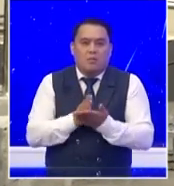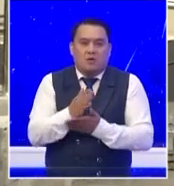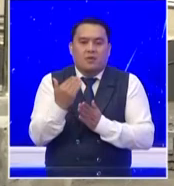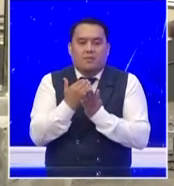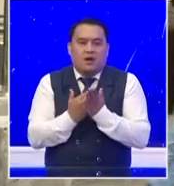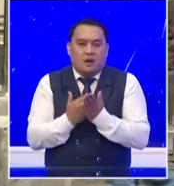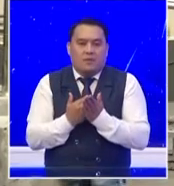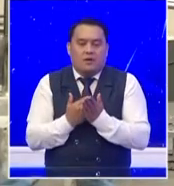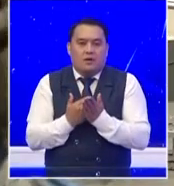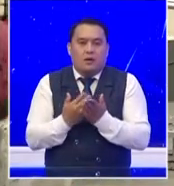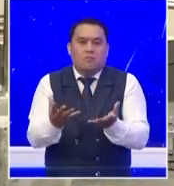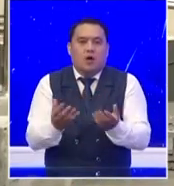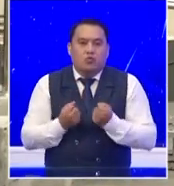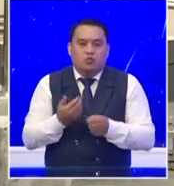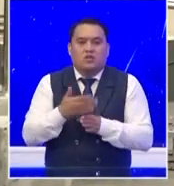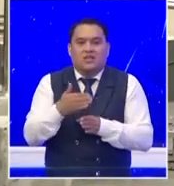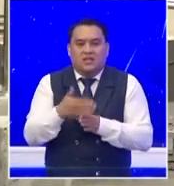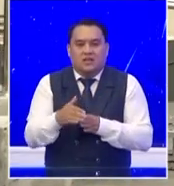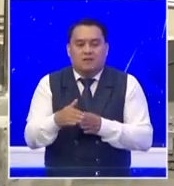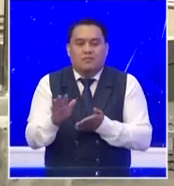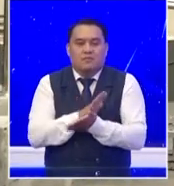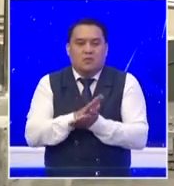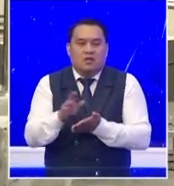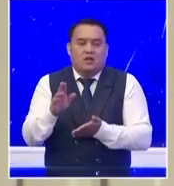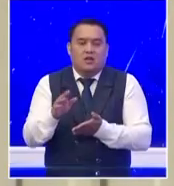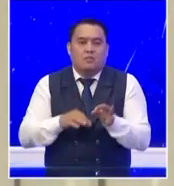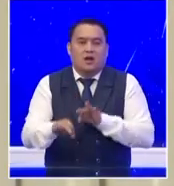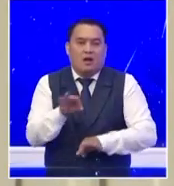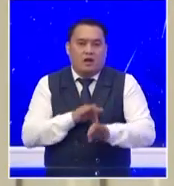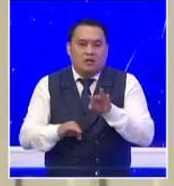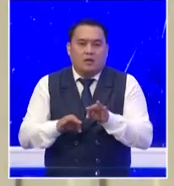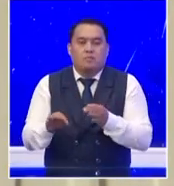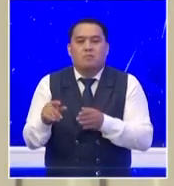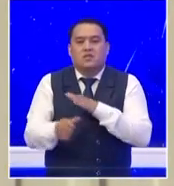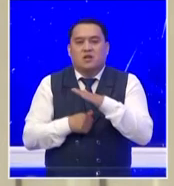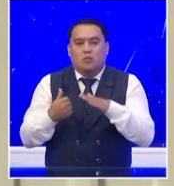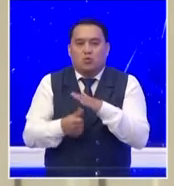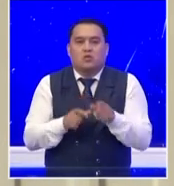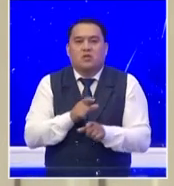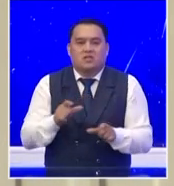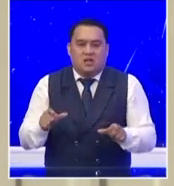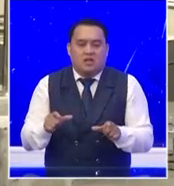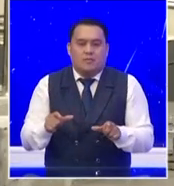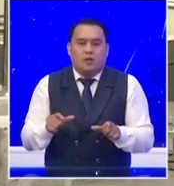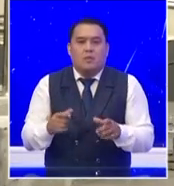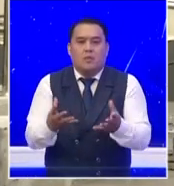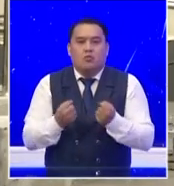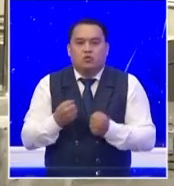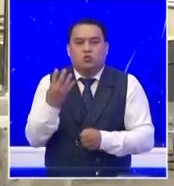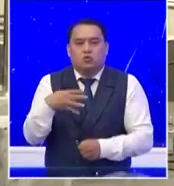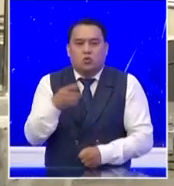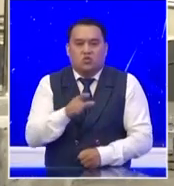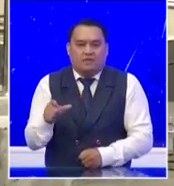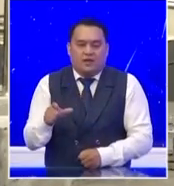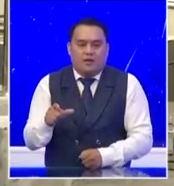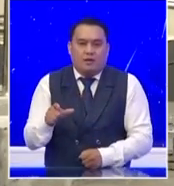программы – это получение кредитов и грантов для безработного населения. Гранты получили у нас 40 человек